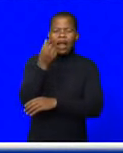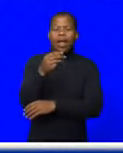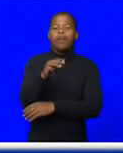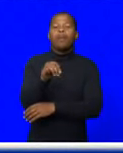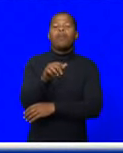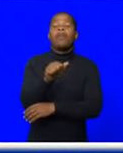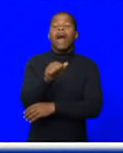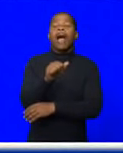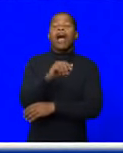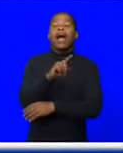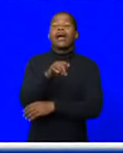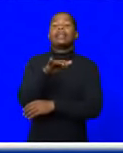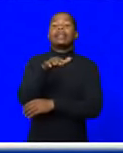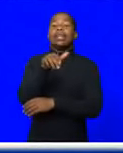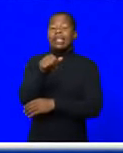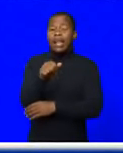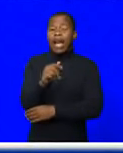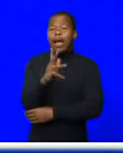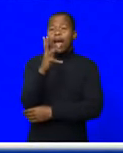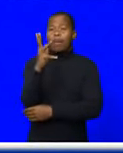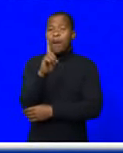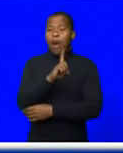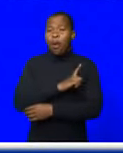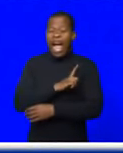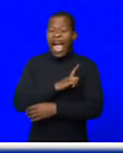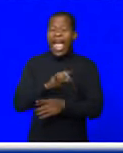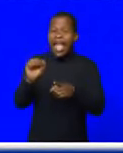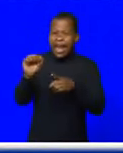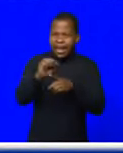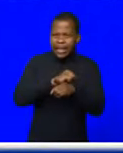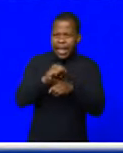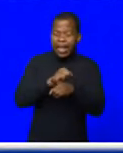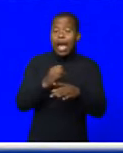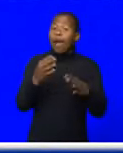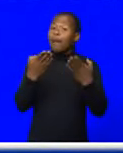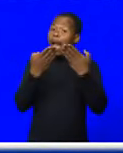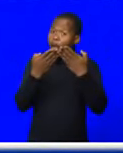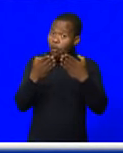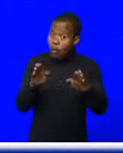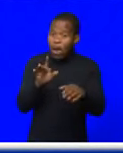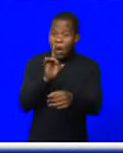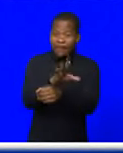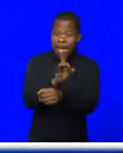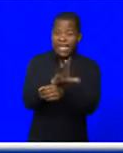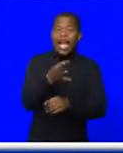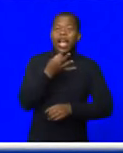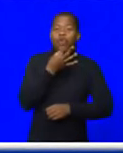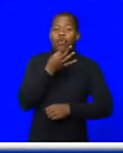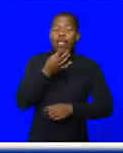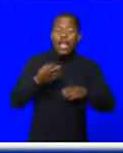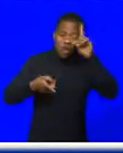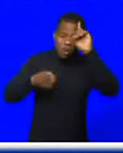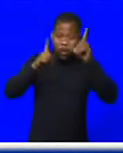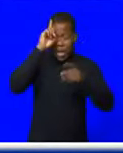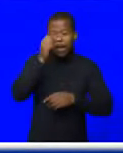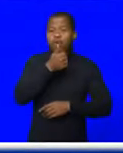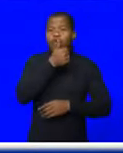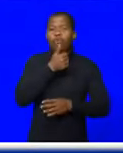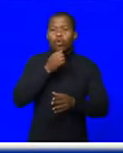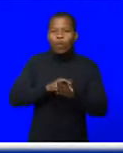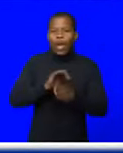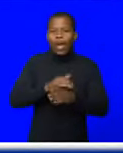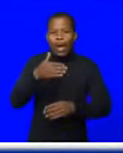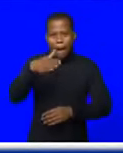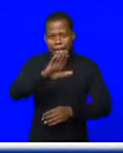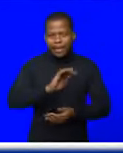eThokoza eMbabane, umphathi walesikhwama Bhekizwe Maziya ubakhuthade ukuthi balisebenzise kahle leli thuba. Bantfu